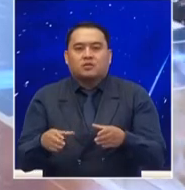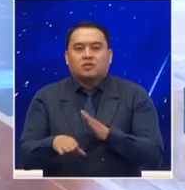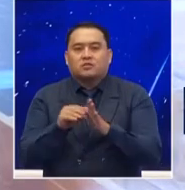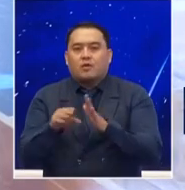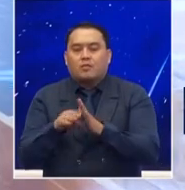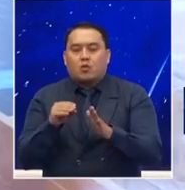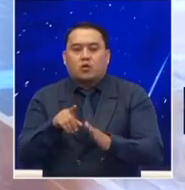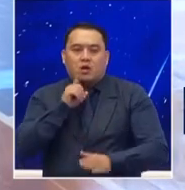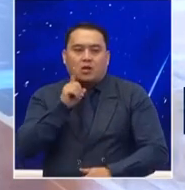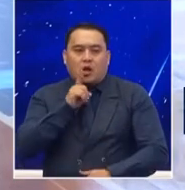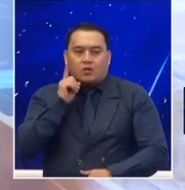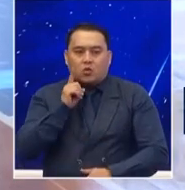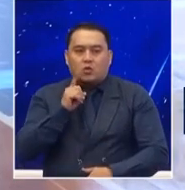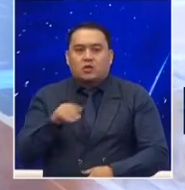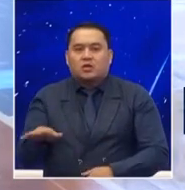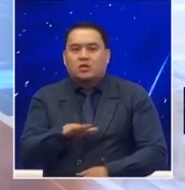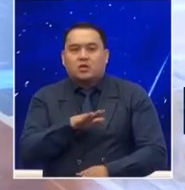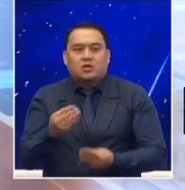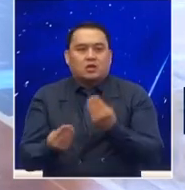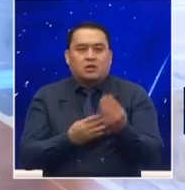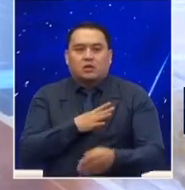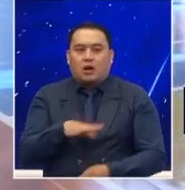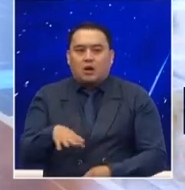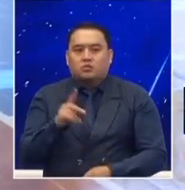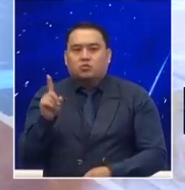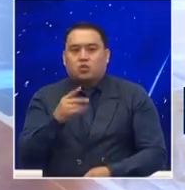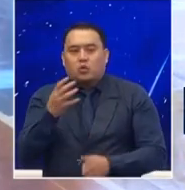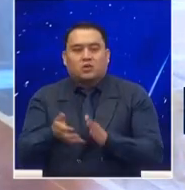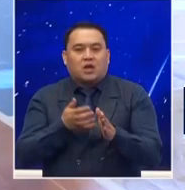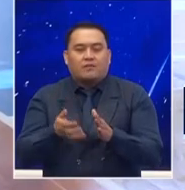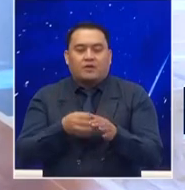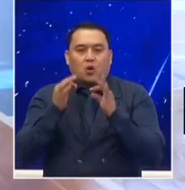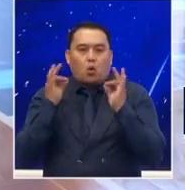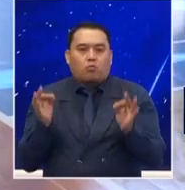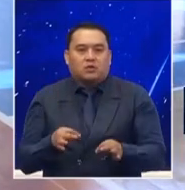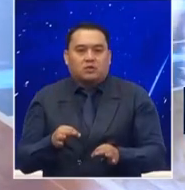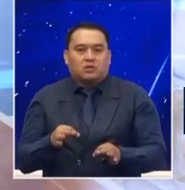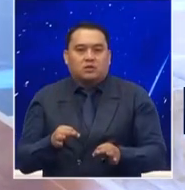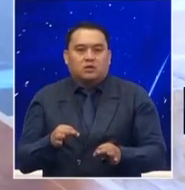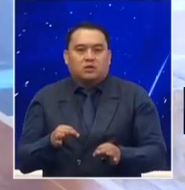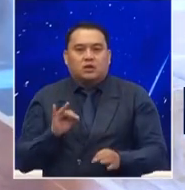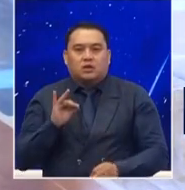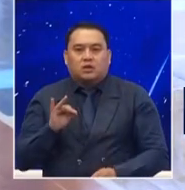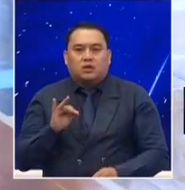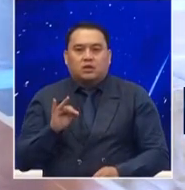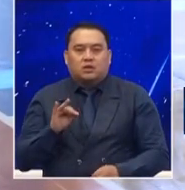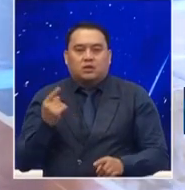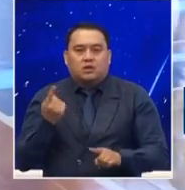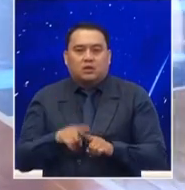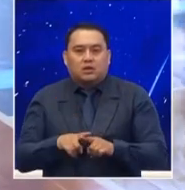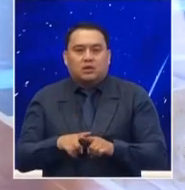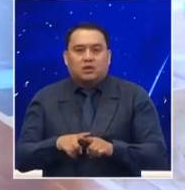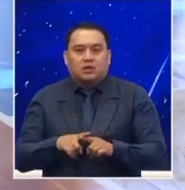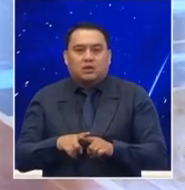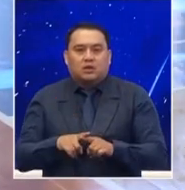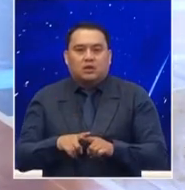игроки, молодые, которые еще не играли. И видно, что не хватало опыта игрового и также технического.